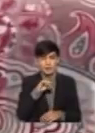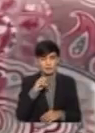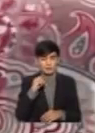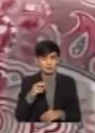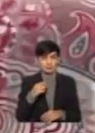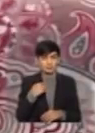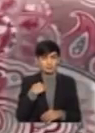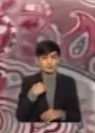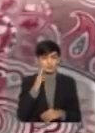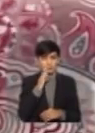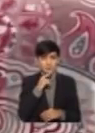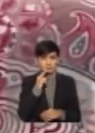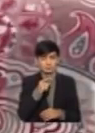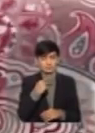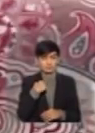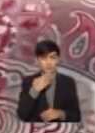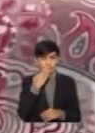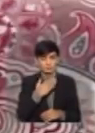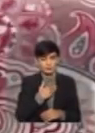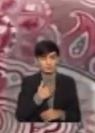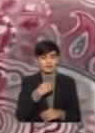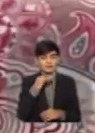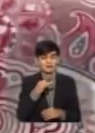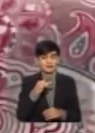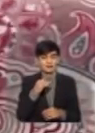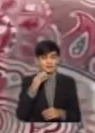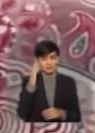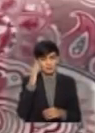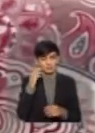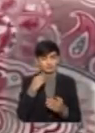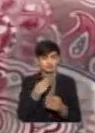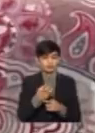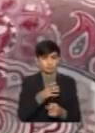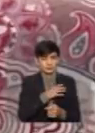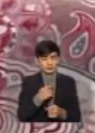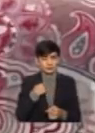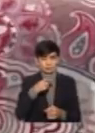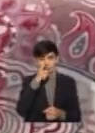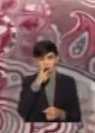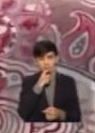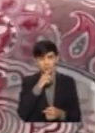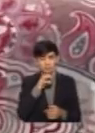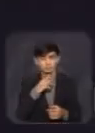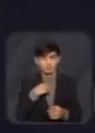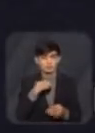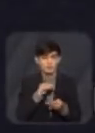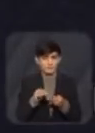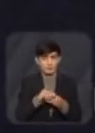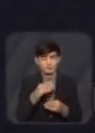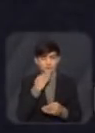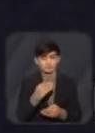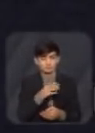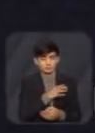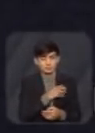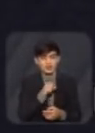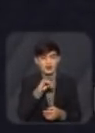Мама, я тебя люблю деді. Басын бейті маған қарай беседі. Мен өзім түсінбей қалдым. Қайталаш дедім.